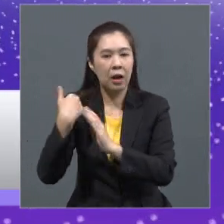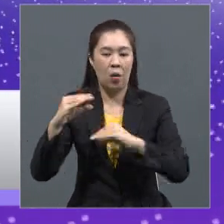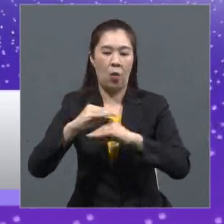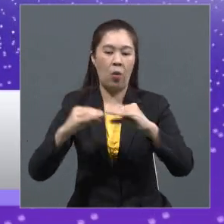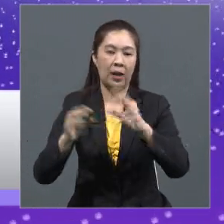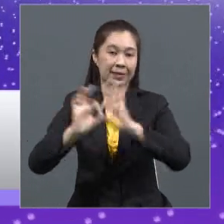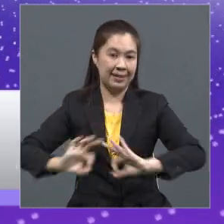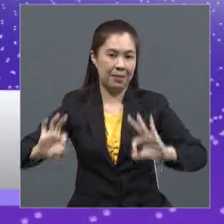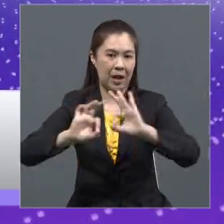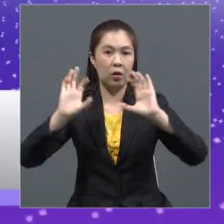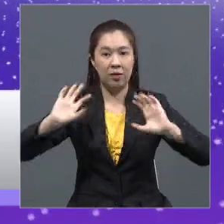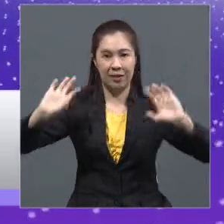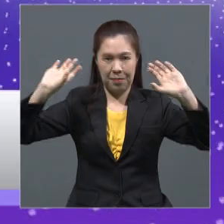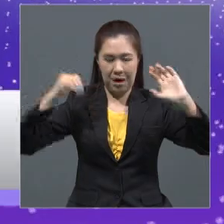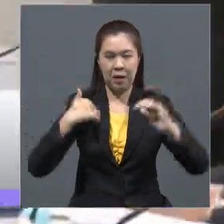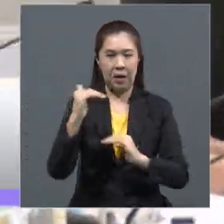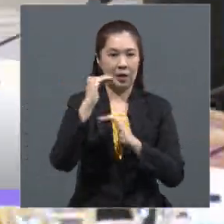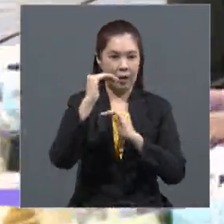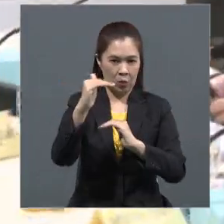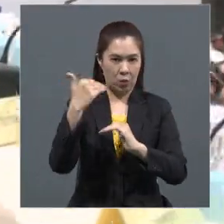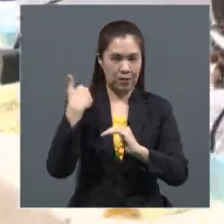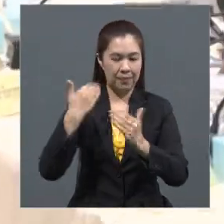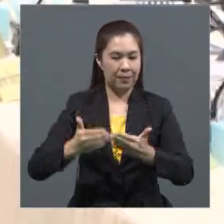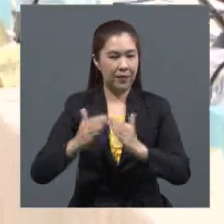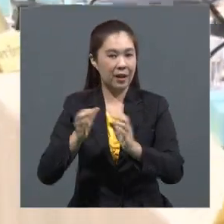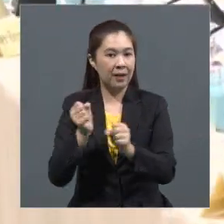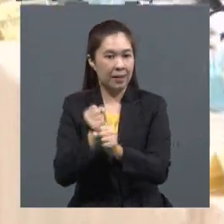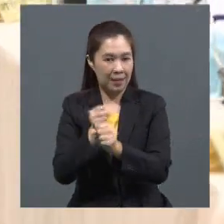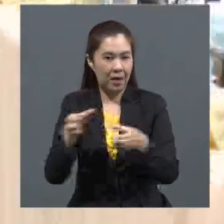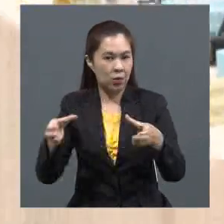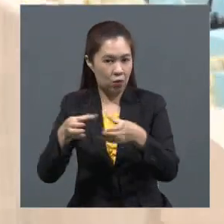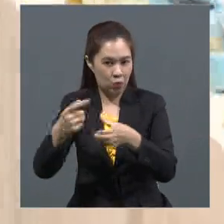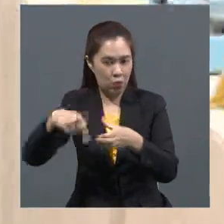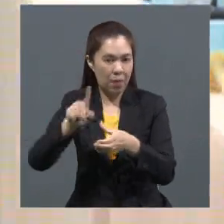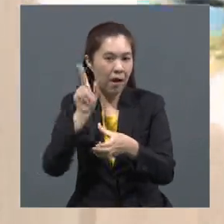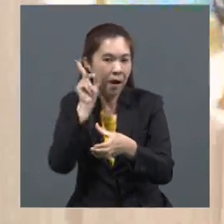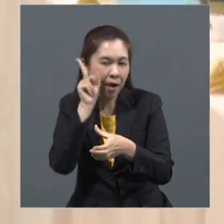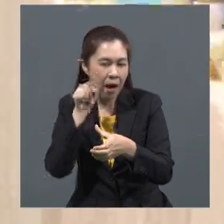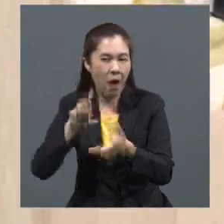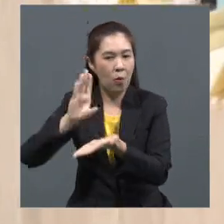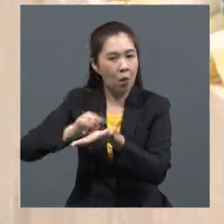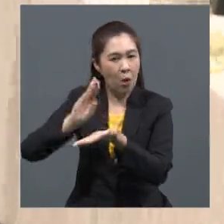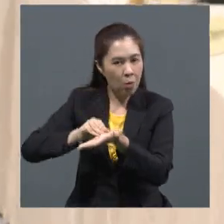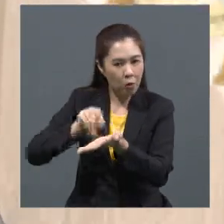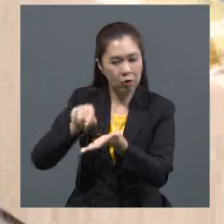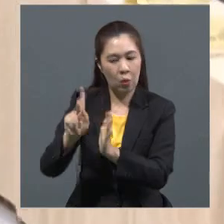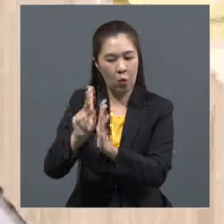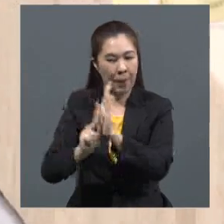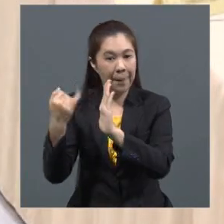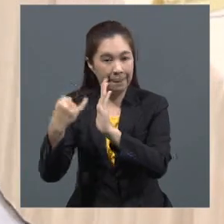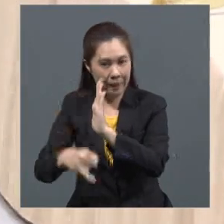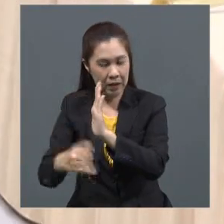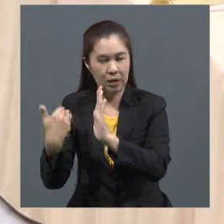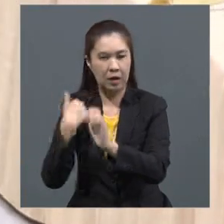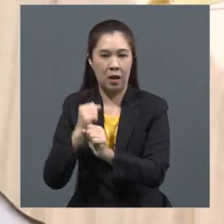รัฐบาลโดยกำหนดมาตรการทั้งการจัดตั้งคณะทำงานพิจารณาเนื้อหาข่าวสารและข้อมูลที่เข้าข่ายผิดกฎหมายพร้อม